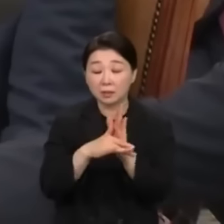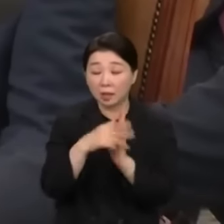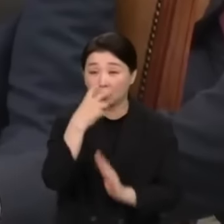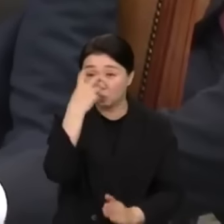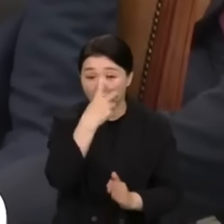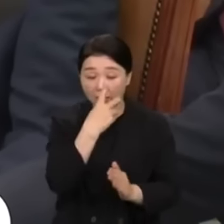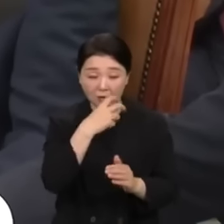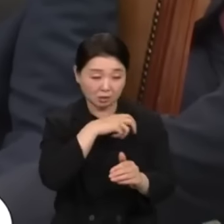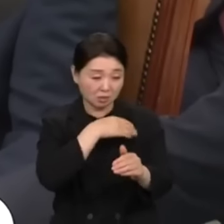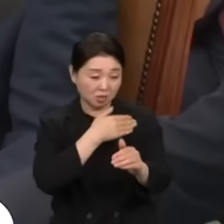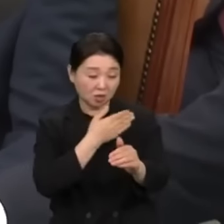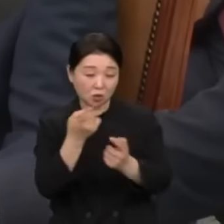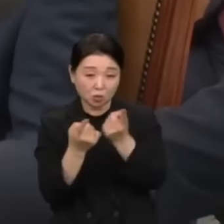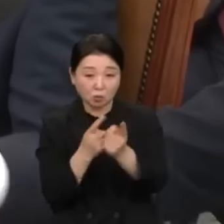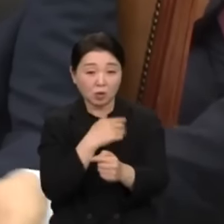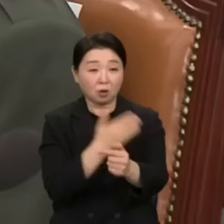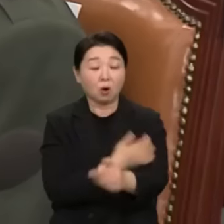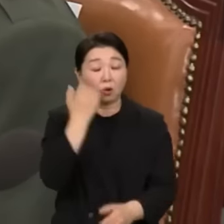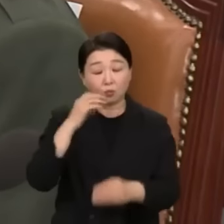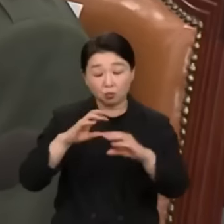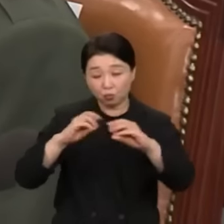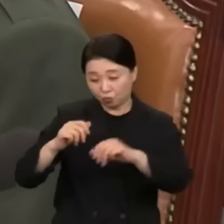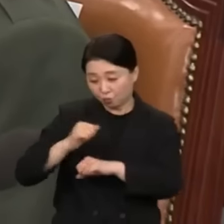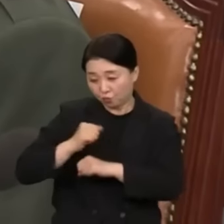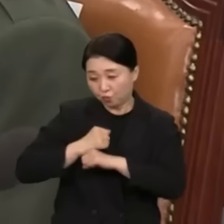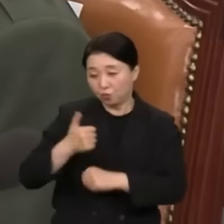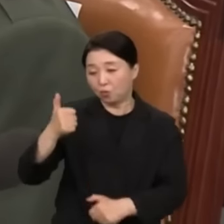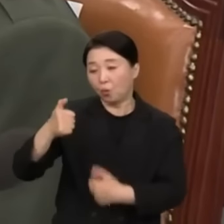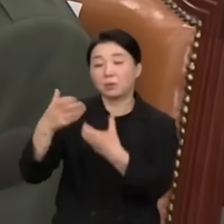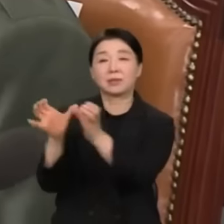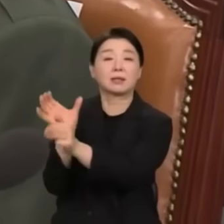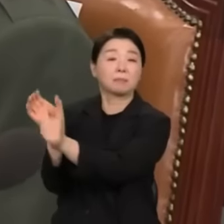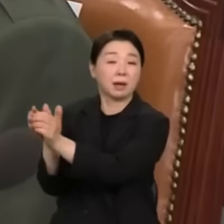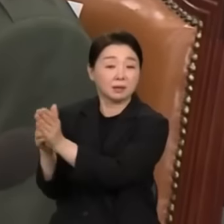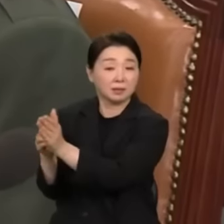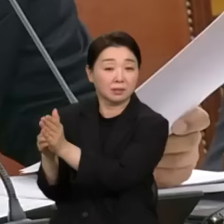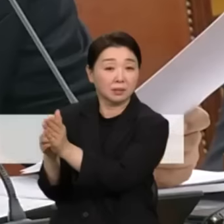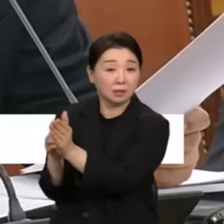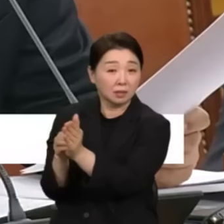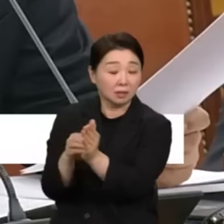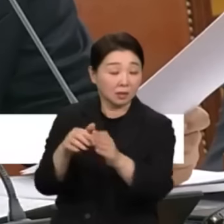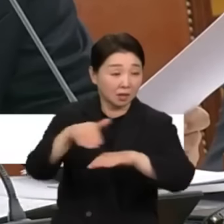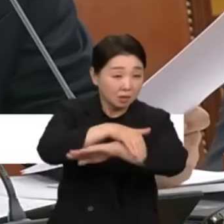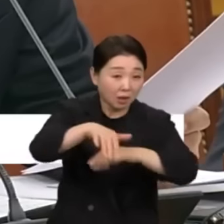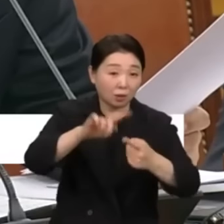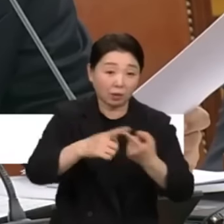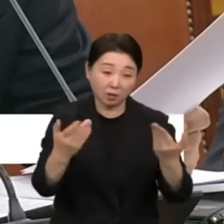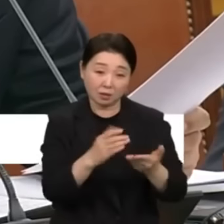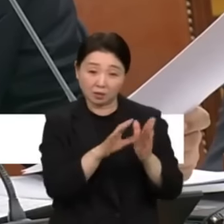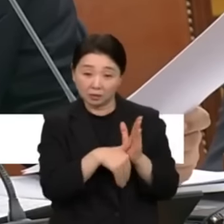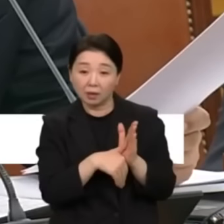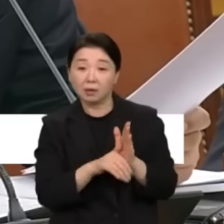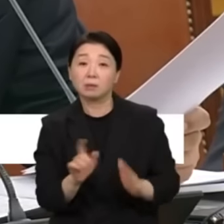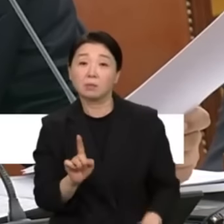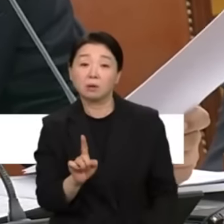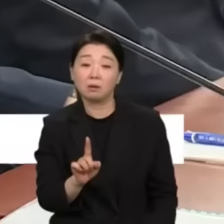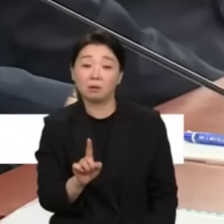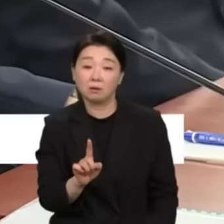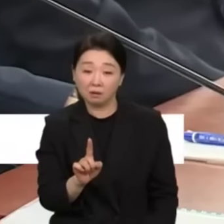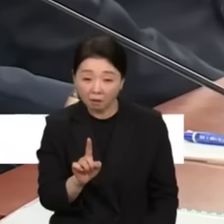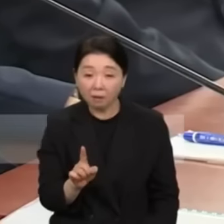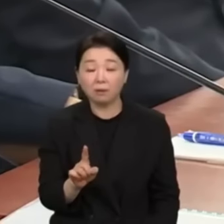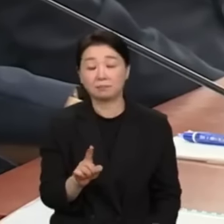작전의 통제권은 육군 54단으로 넘어간 상황이었기 때문입니다. 작전의 임무 수행상 제한된다고